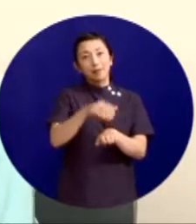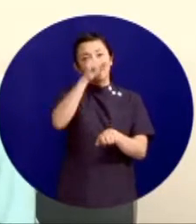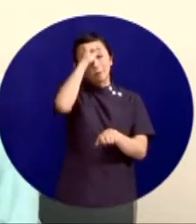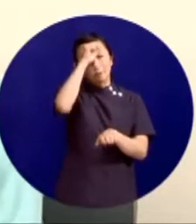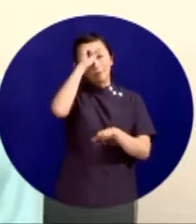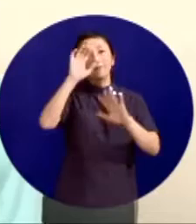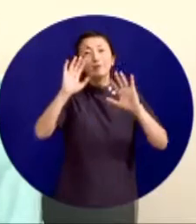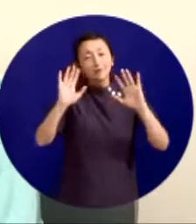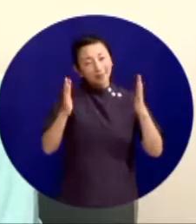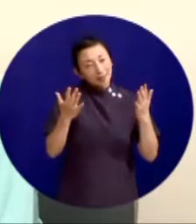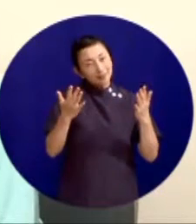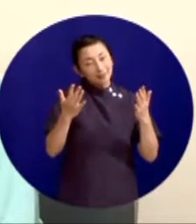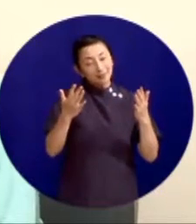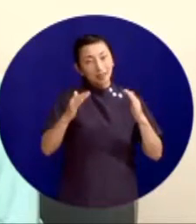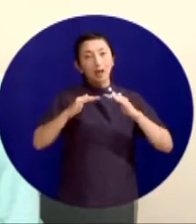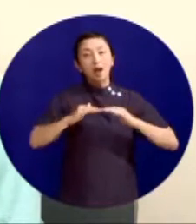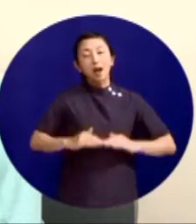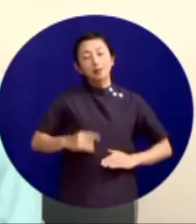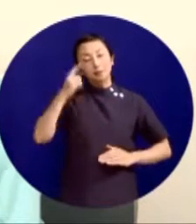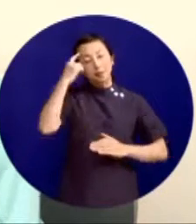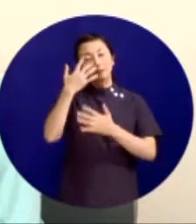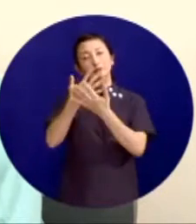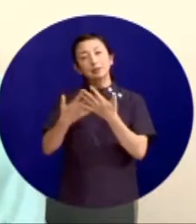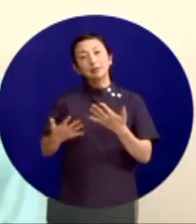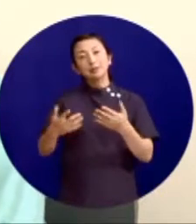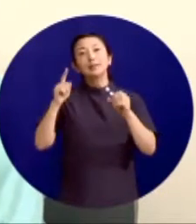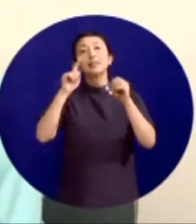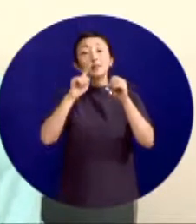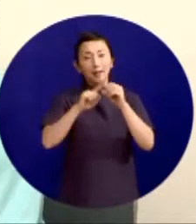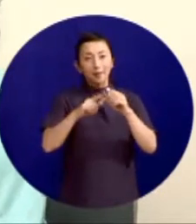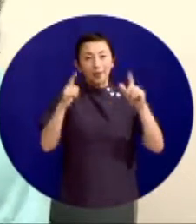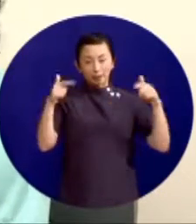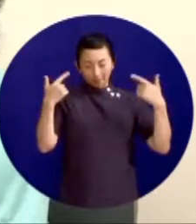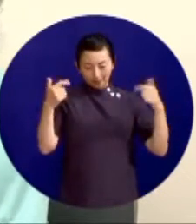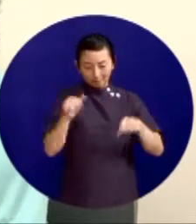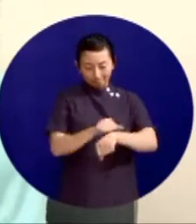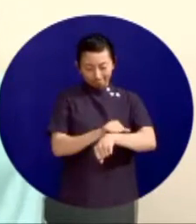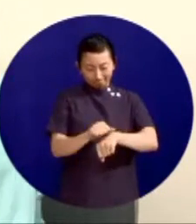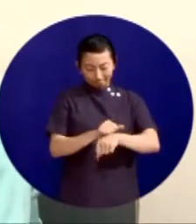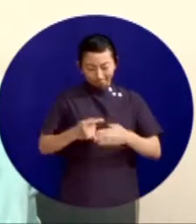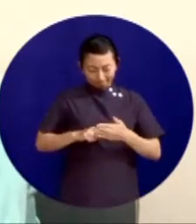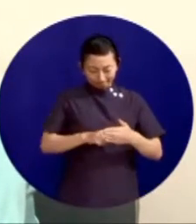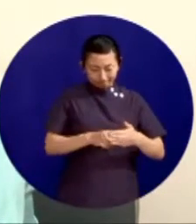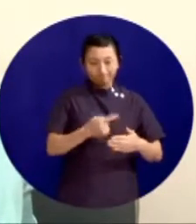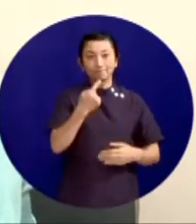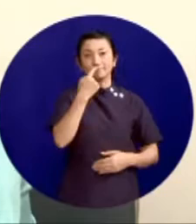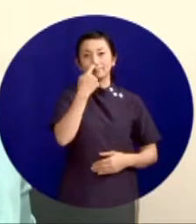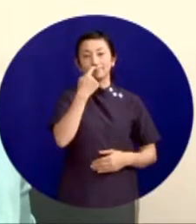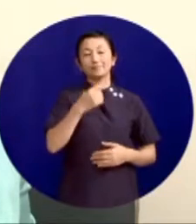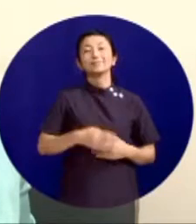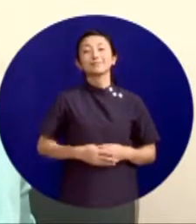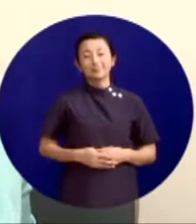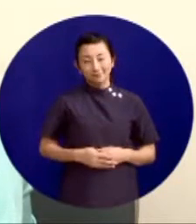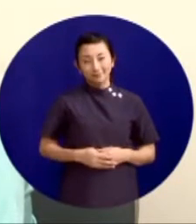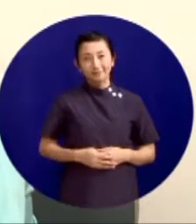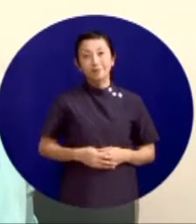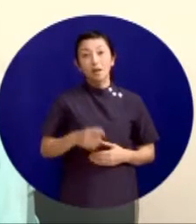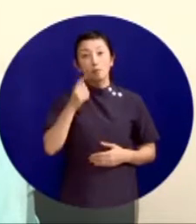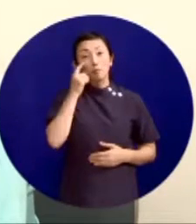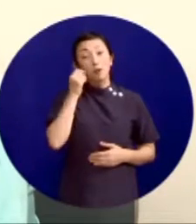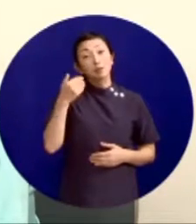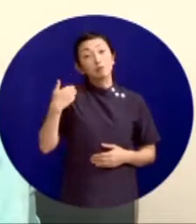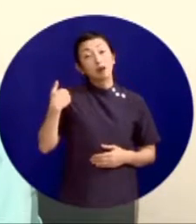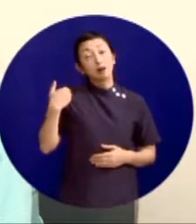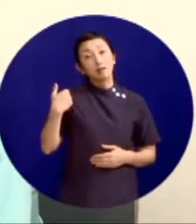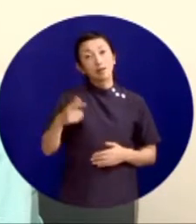け、常に 100% 安全な麻酔を目指し、日々研鑽し努力しております。麻酔を受けられる前、ご